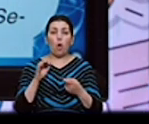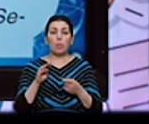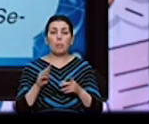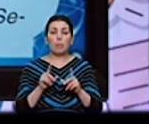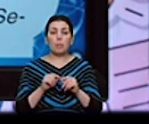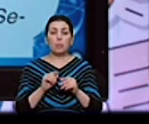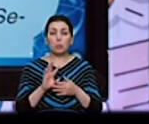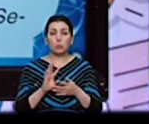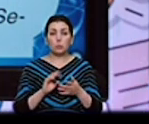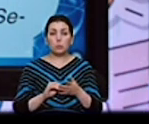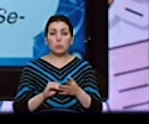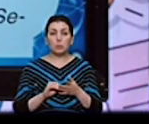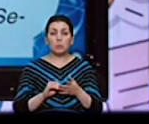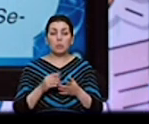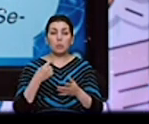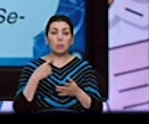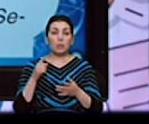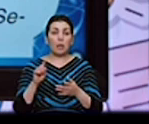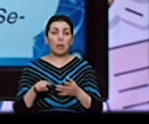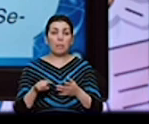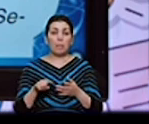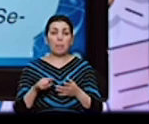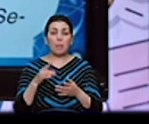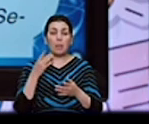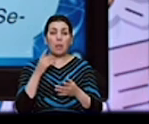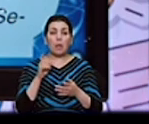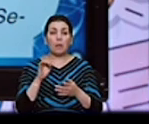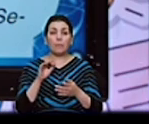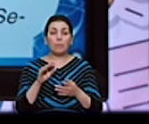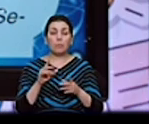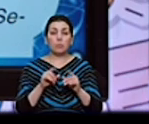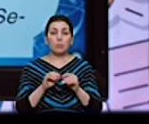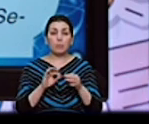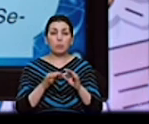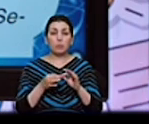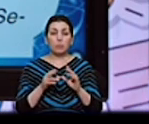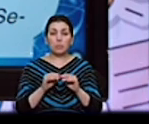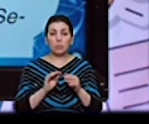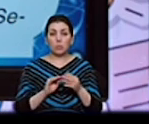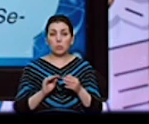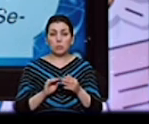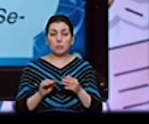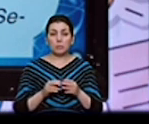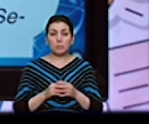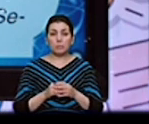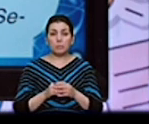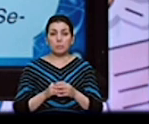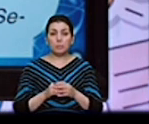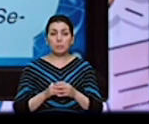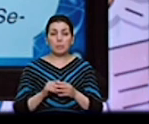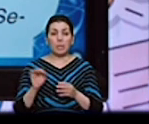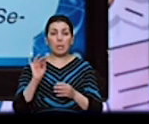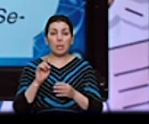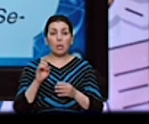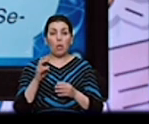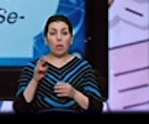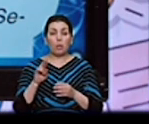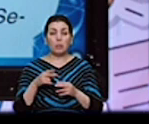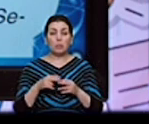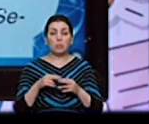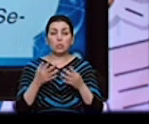bilan birga ko'chiring. Raqamlarni harfiy ifodalar bilan yozing. Hikoyamiz